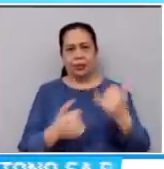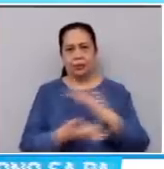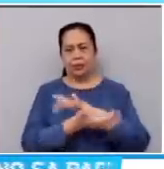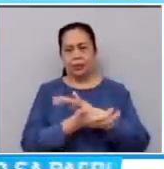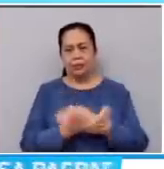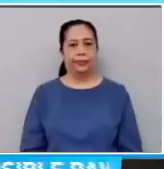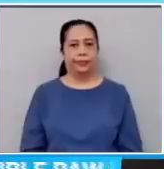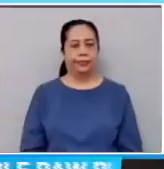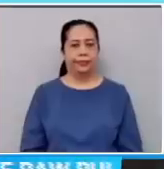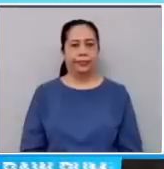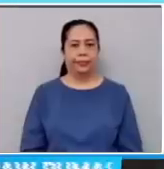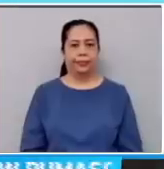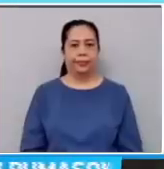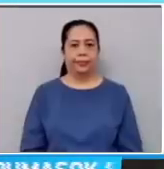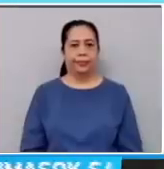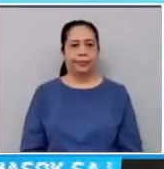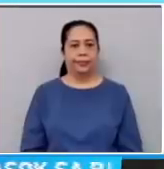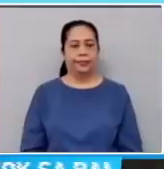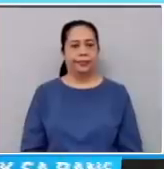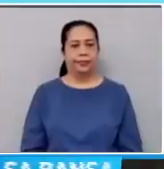James Agustin.